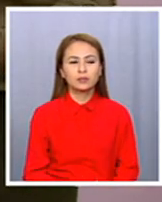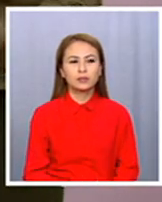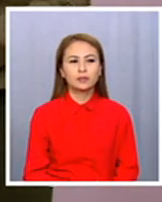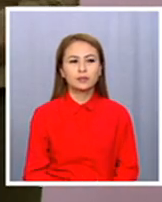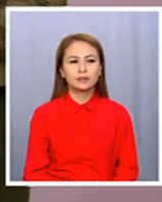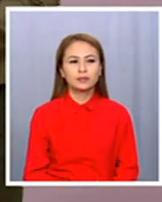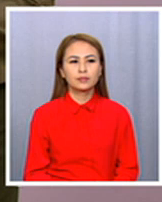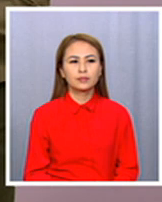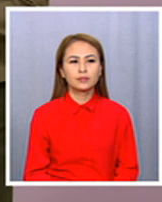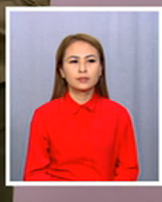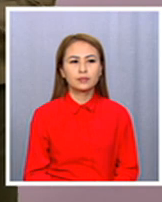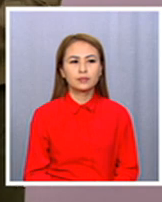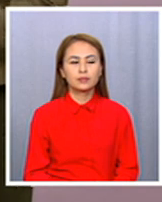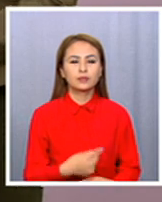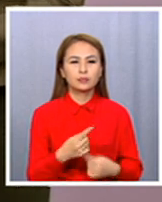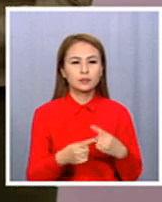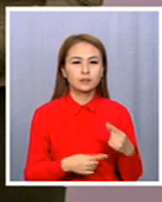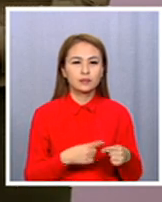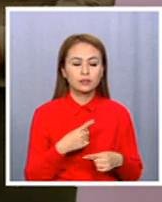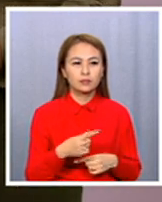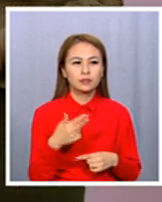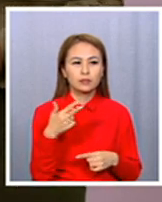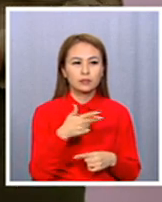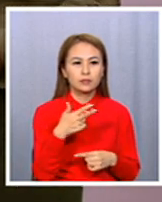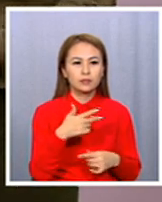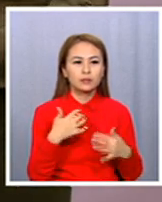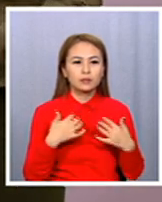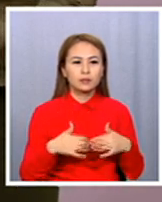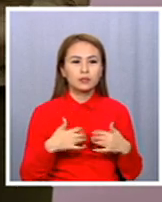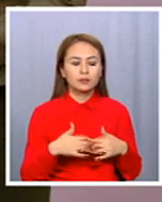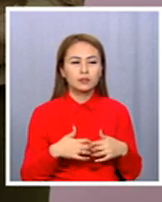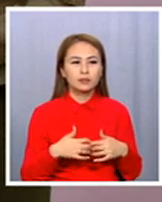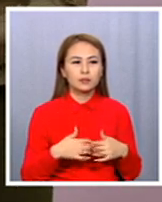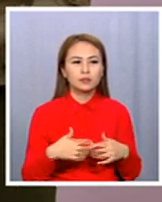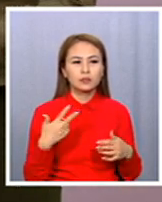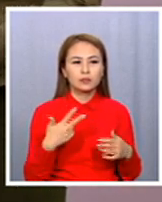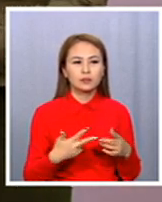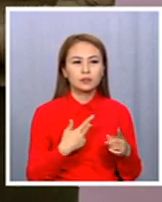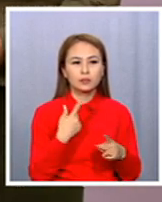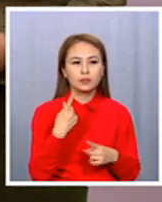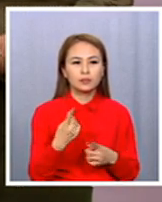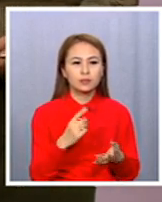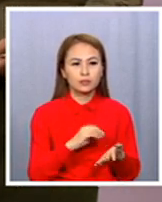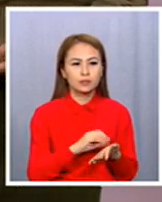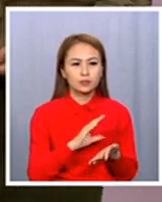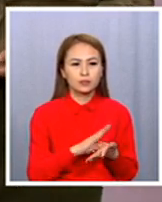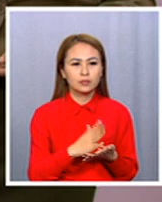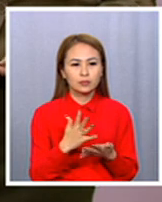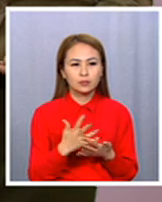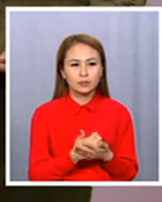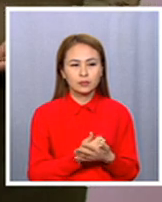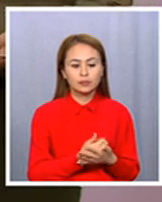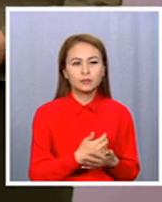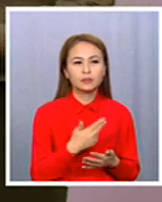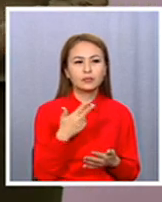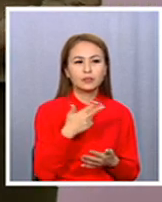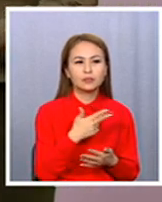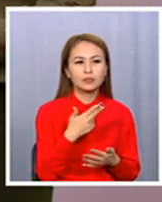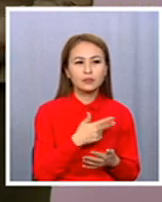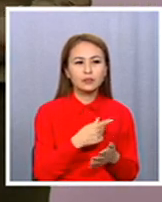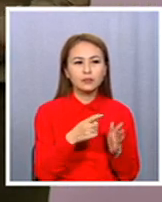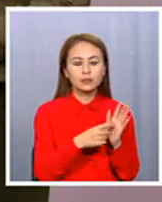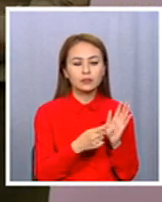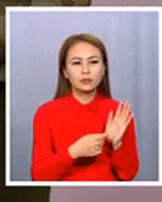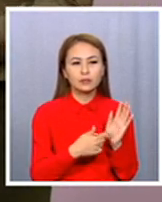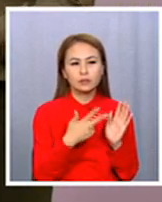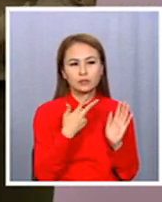болды. Келесі 3000 санының үштен бір бөлігін анықтаймыз. 3000-нің үшке